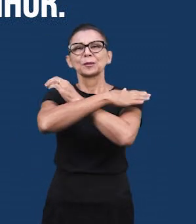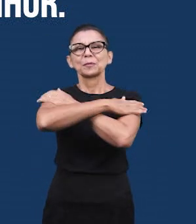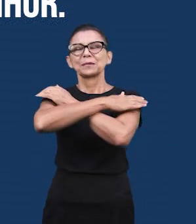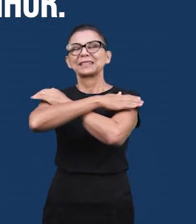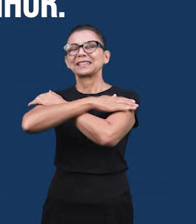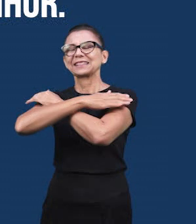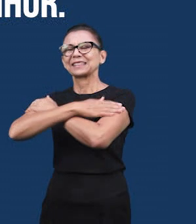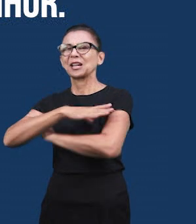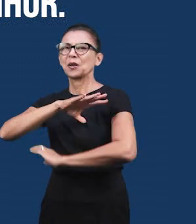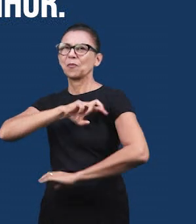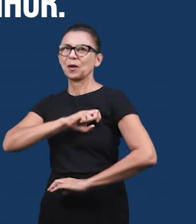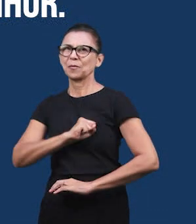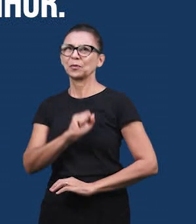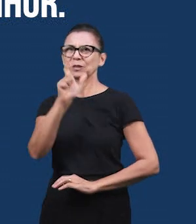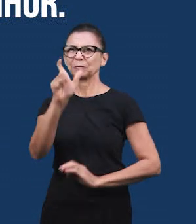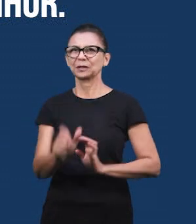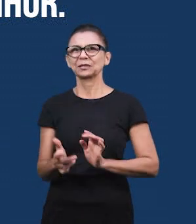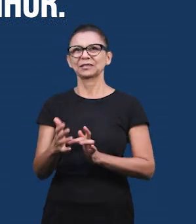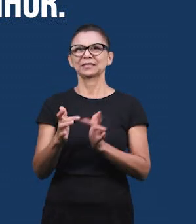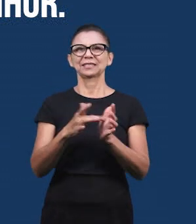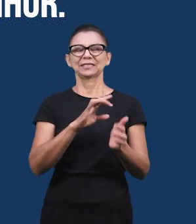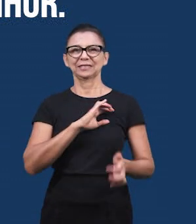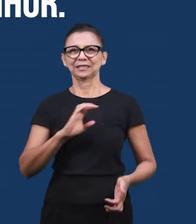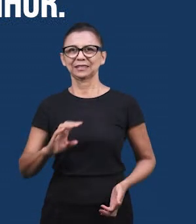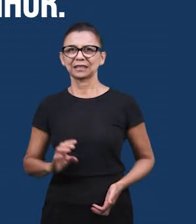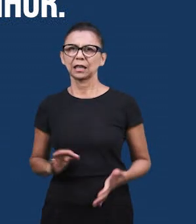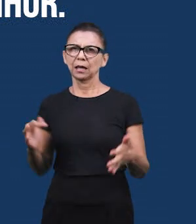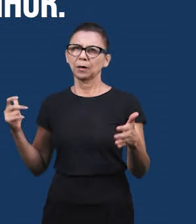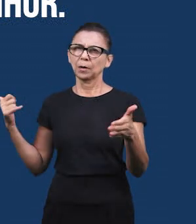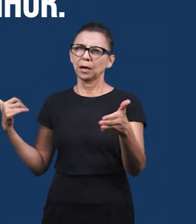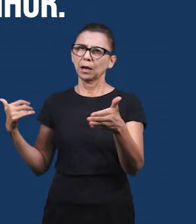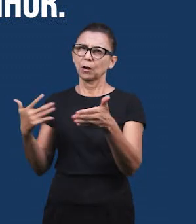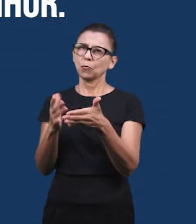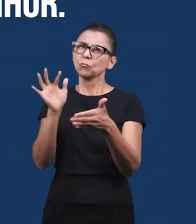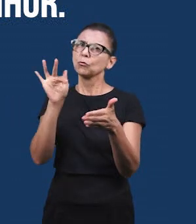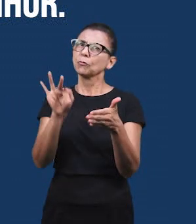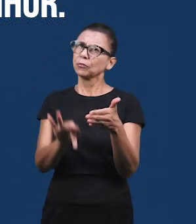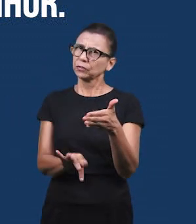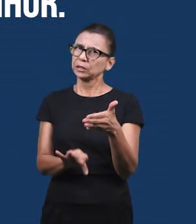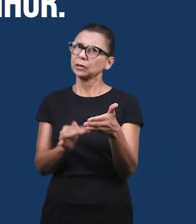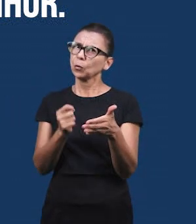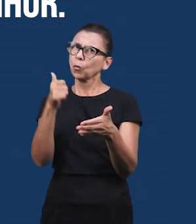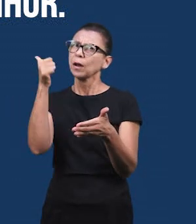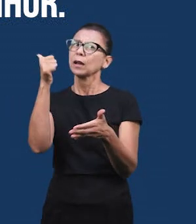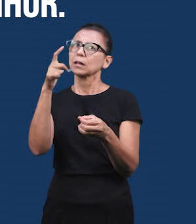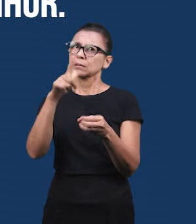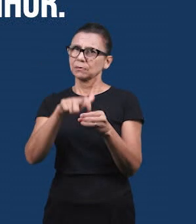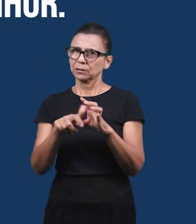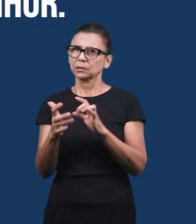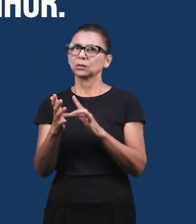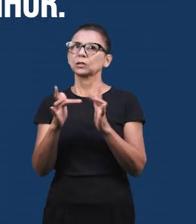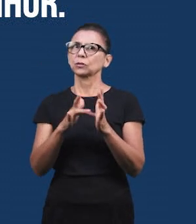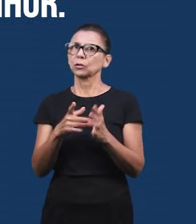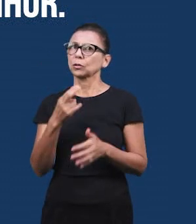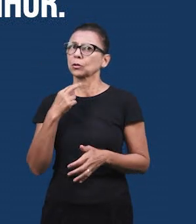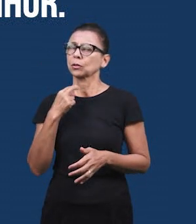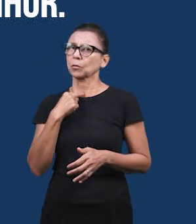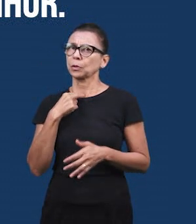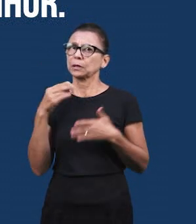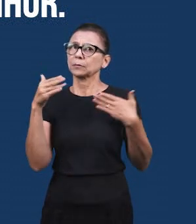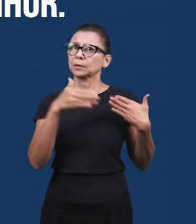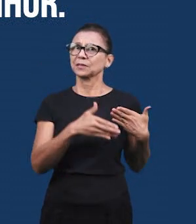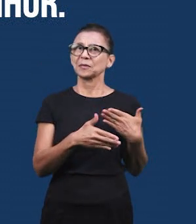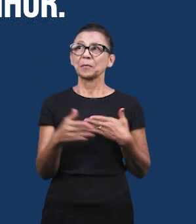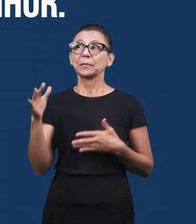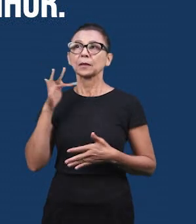смочь обнять каждого из вас с любовью Господа Иисуса Христа. Мы подошли к концу нашего пути, и мы не